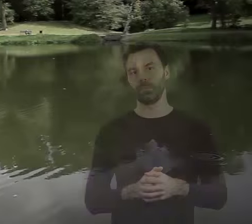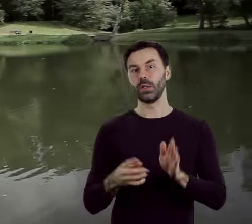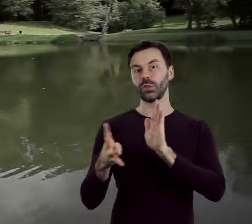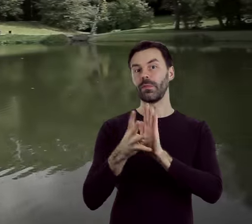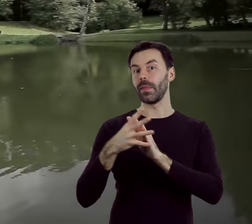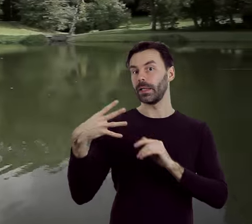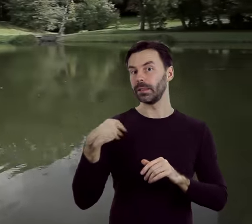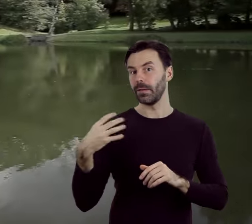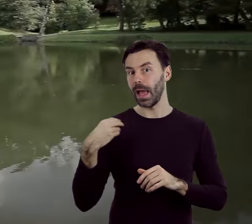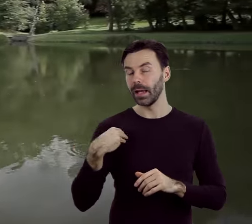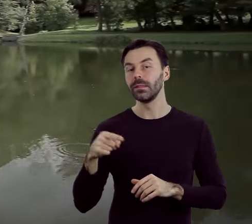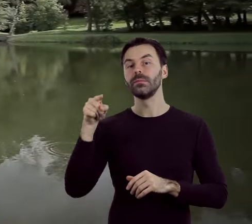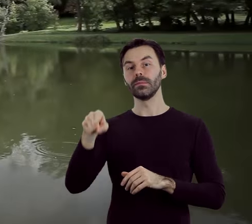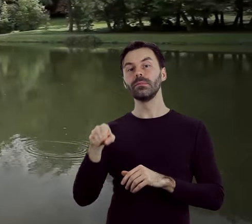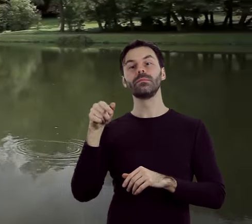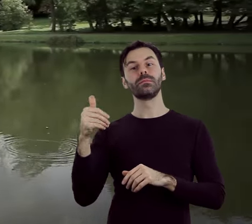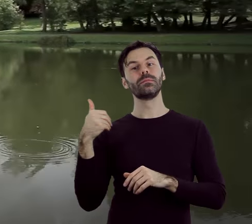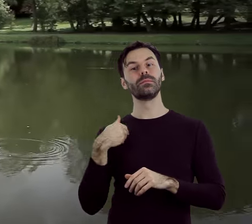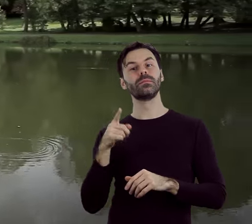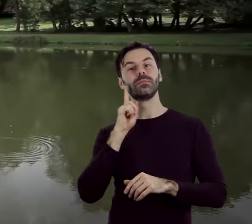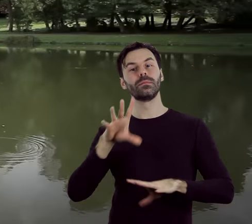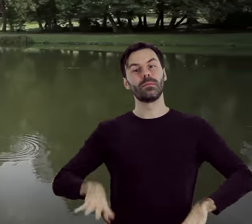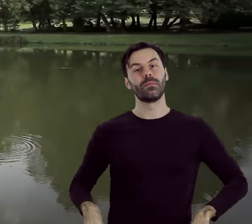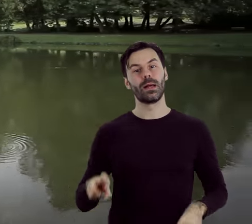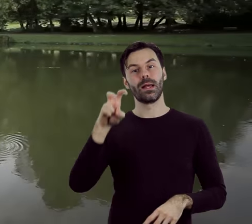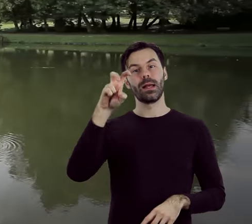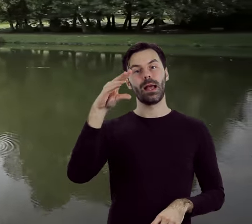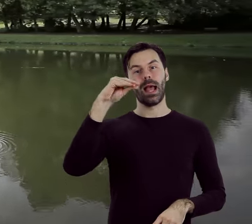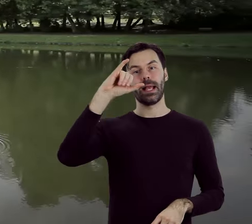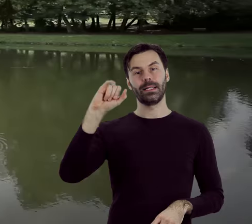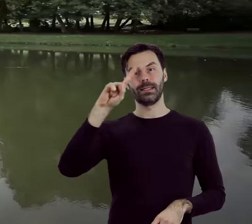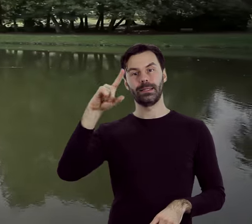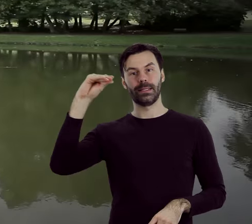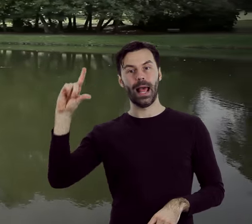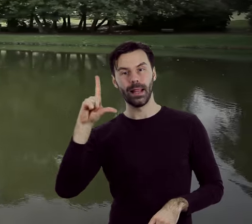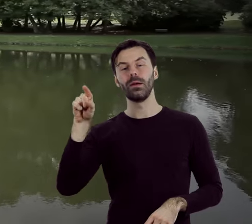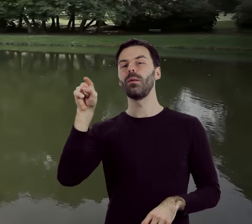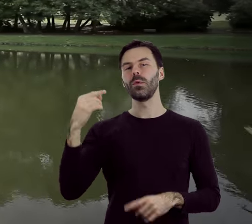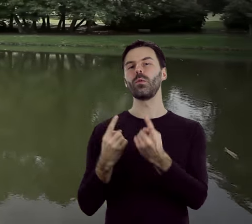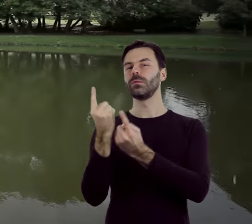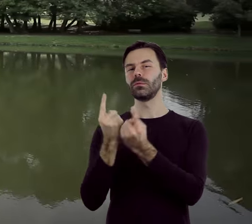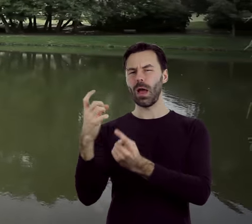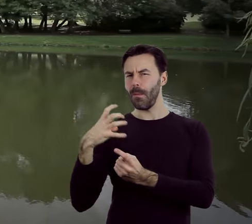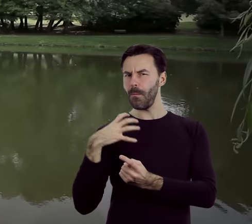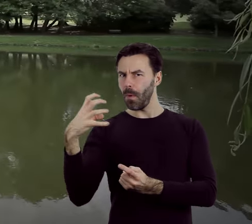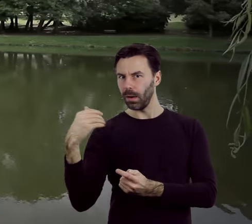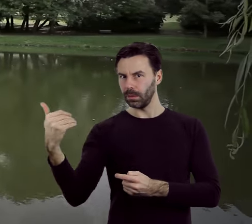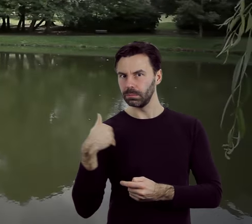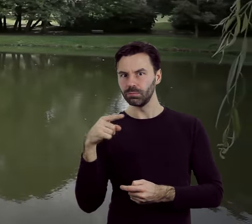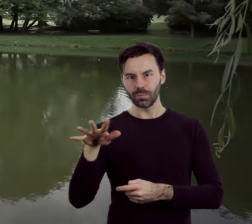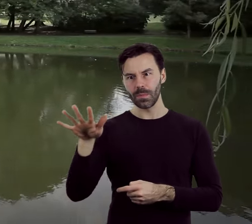końcu XIX wieku Dolinę Sokołówki upatrzył sobie Juliusz Heinzel, jeden z bogatszych łódzkich